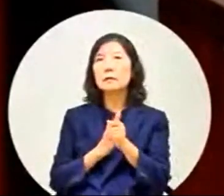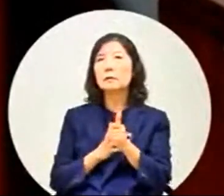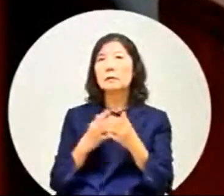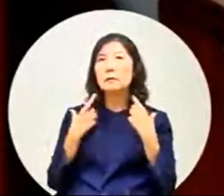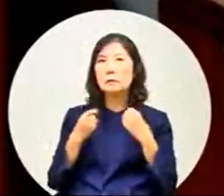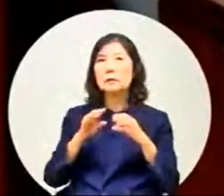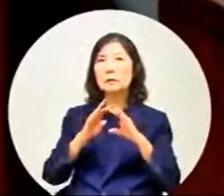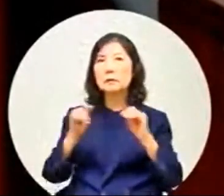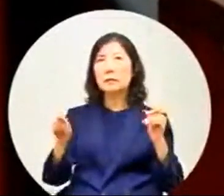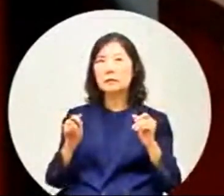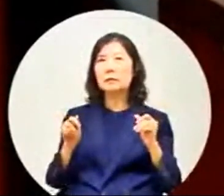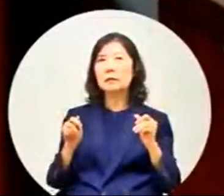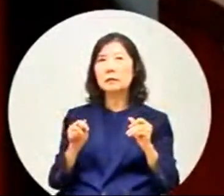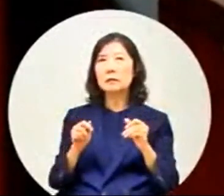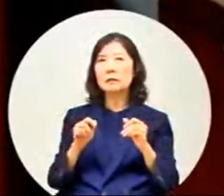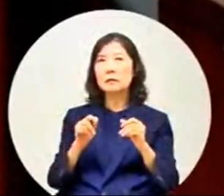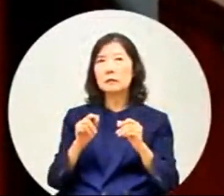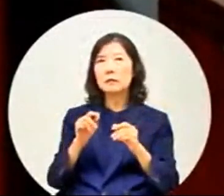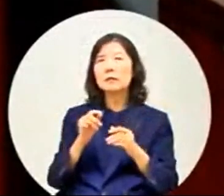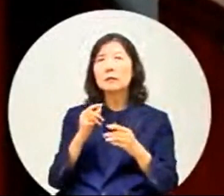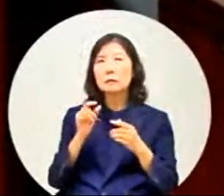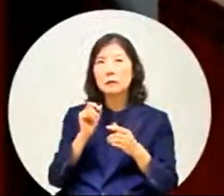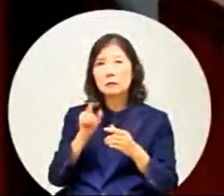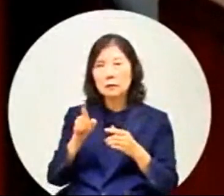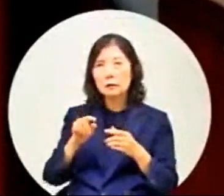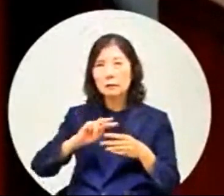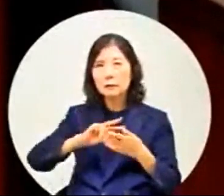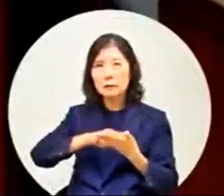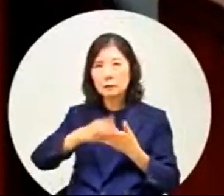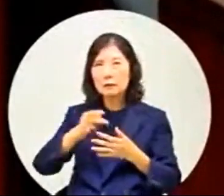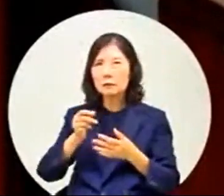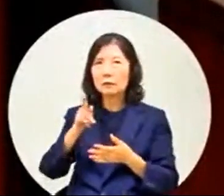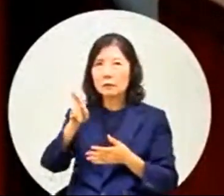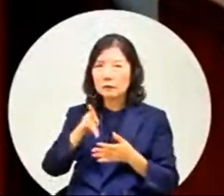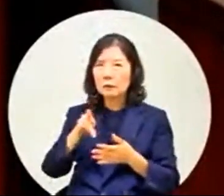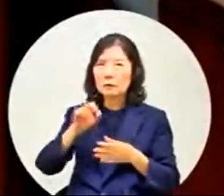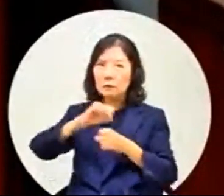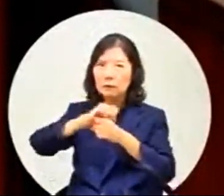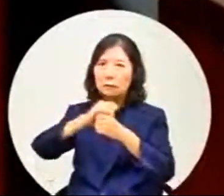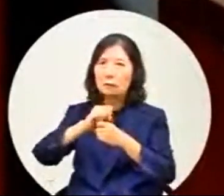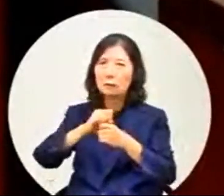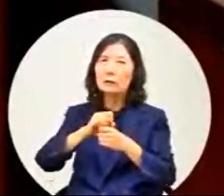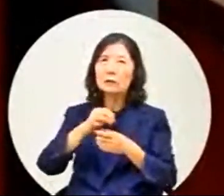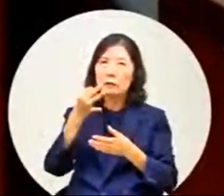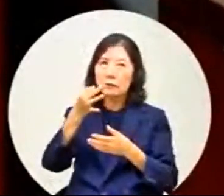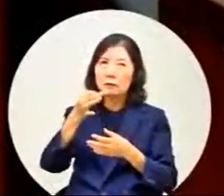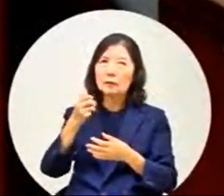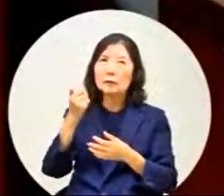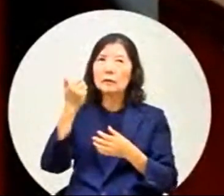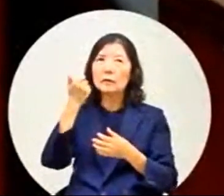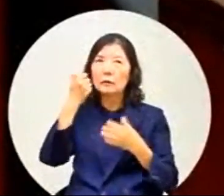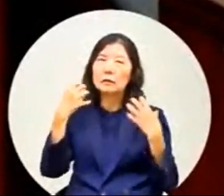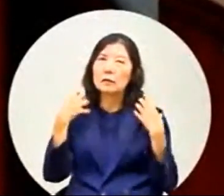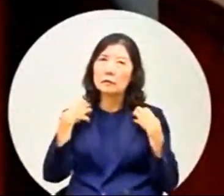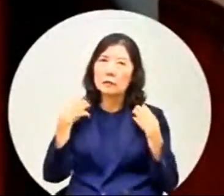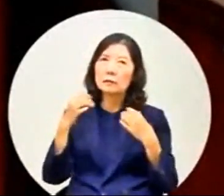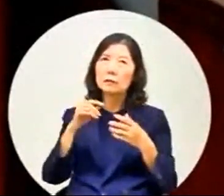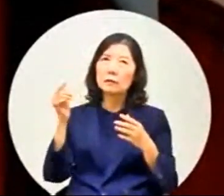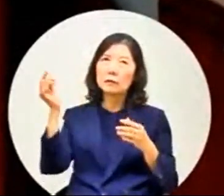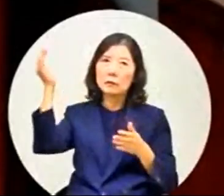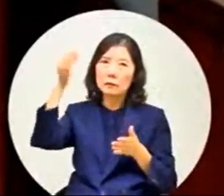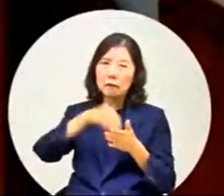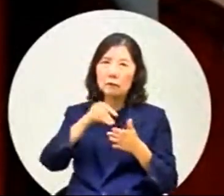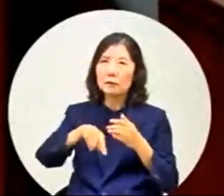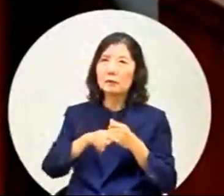土地买的，你改成用租的，你造成的增加的成本到底要由谁来负担？好，那最后的小结在